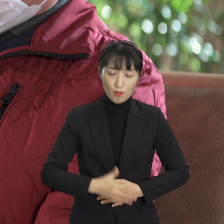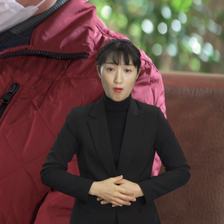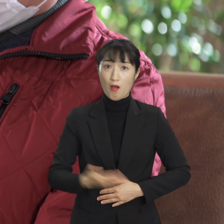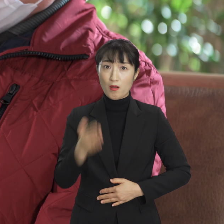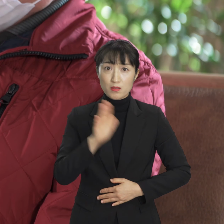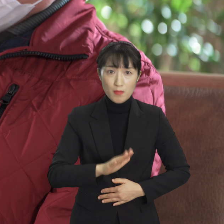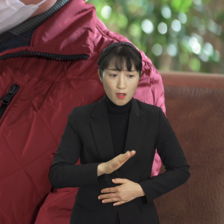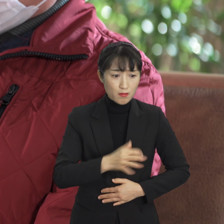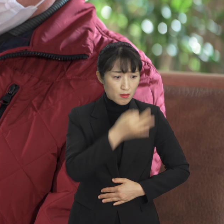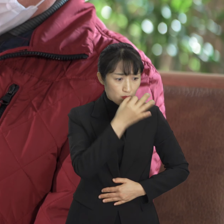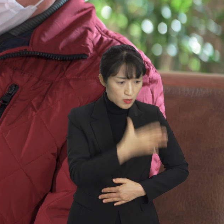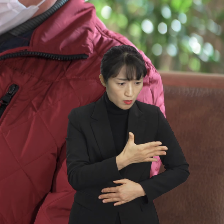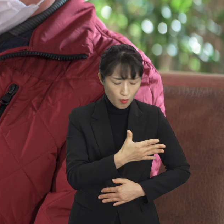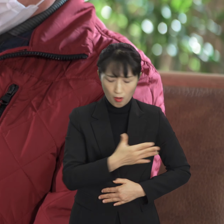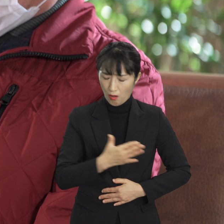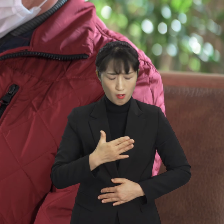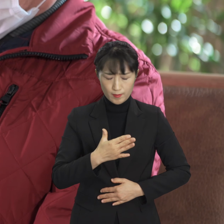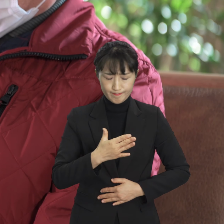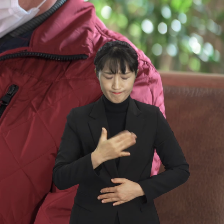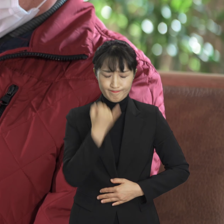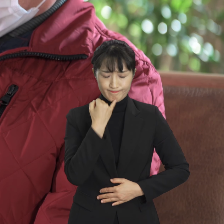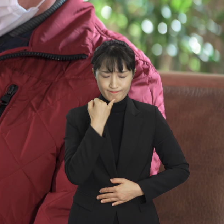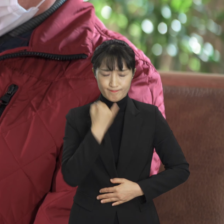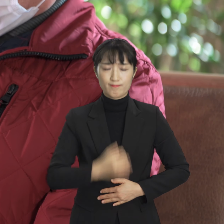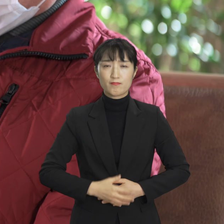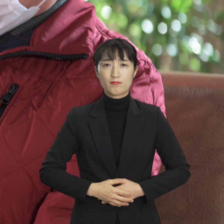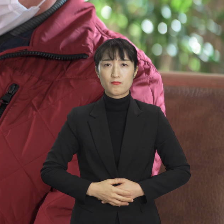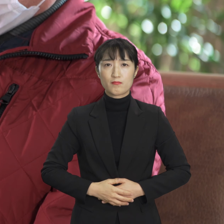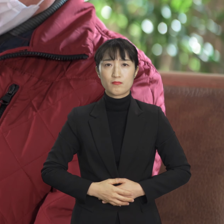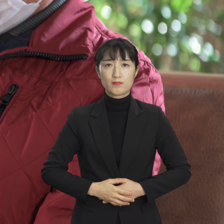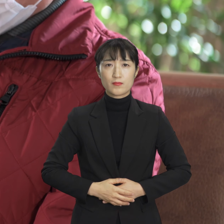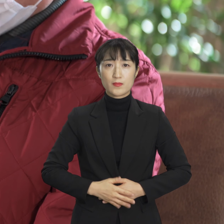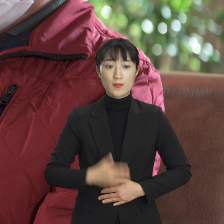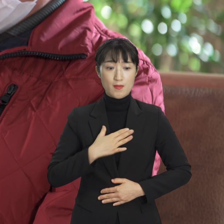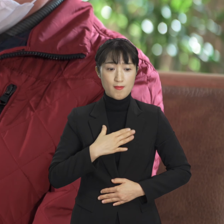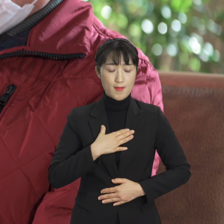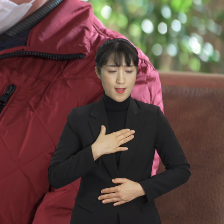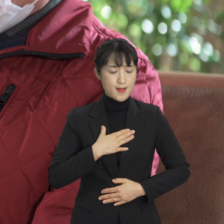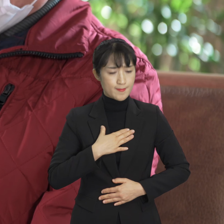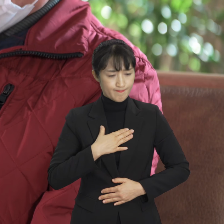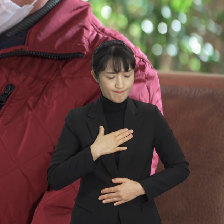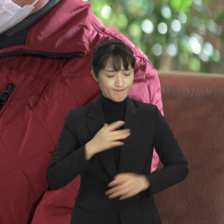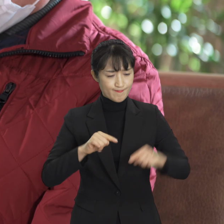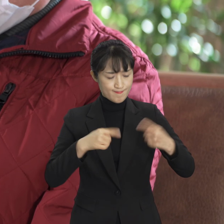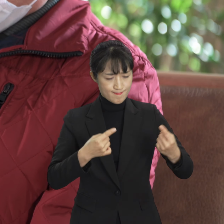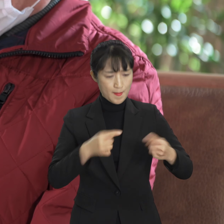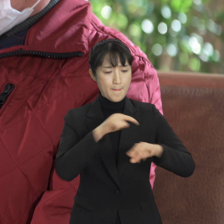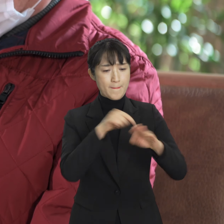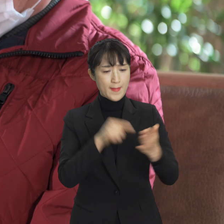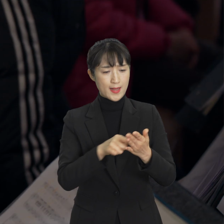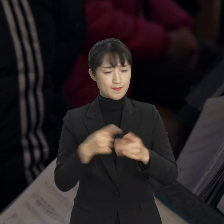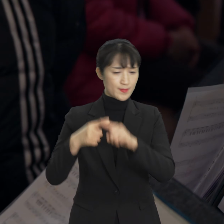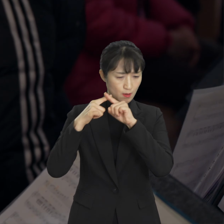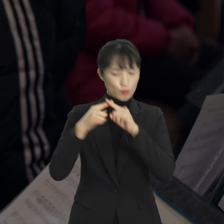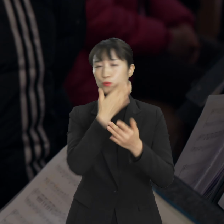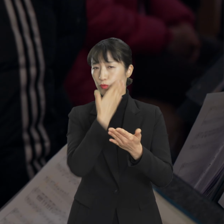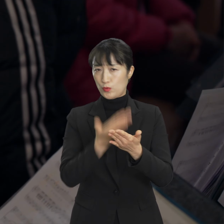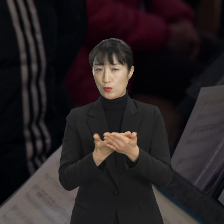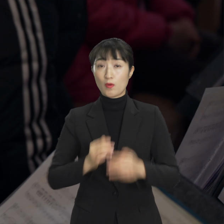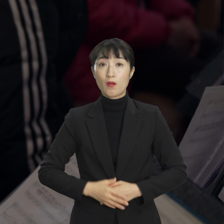하지만 그 힘든 거는 문제가 아니에요 본인이 하고자 하는 마음 자세가 중요한